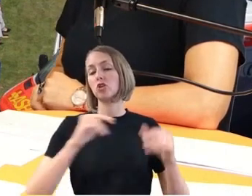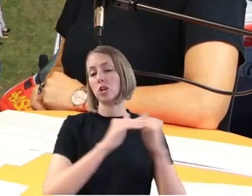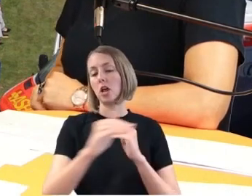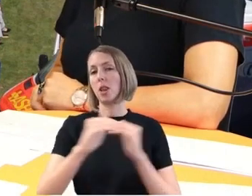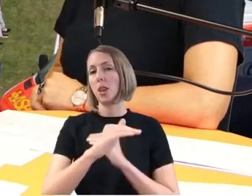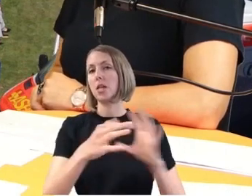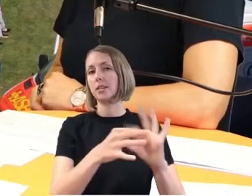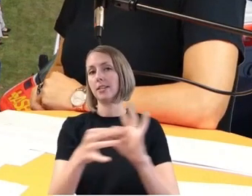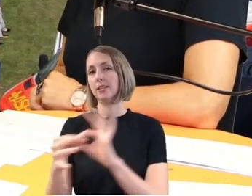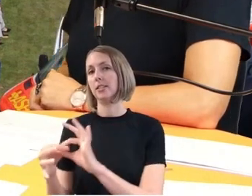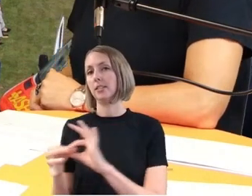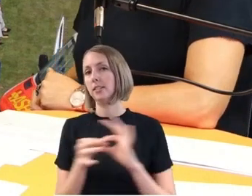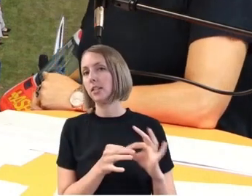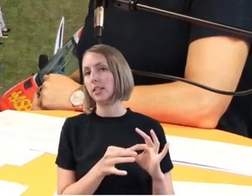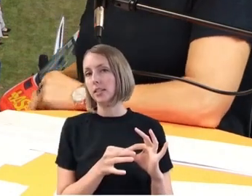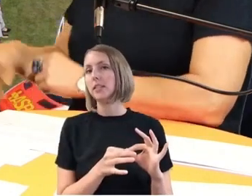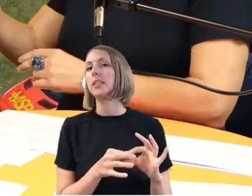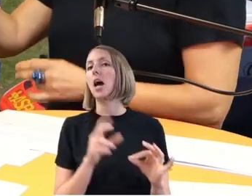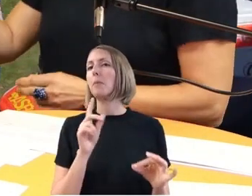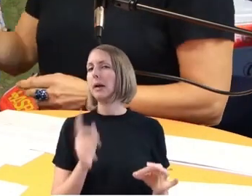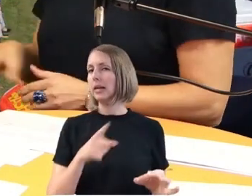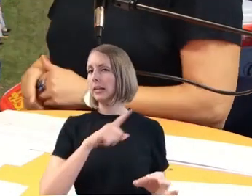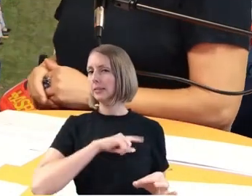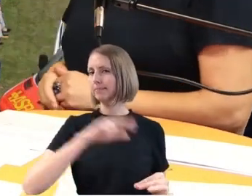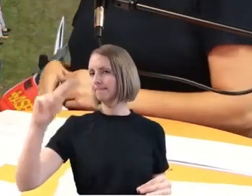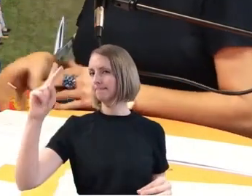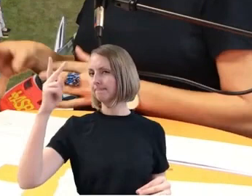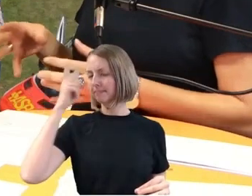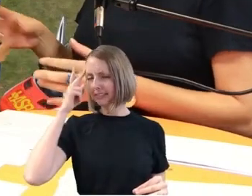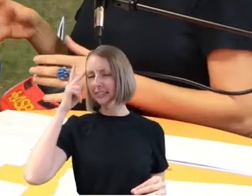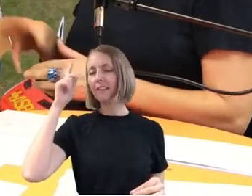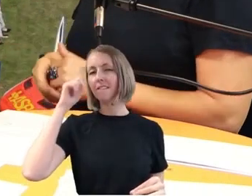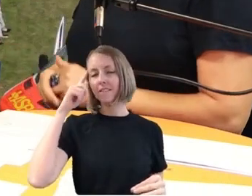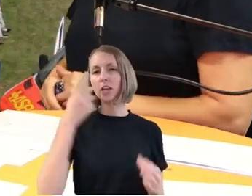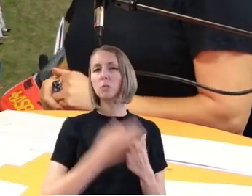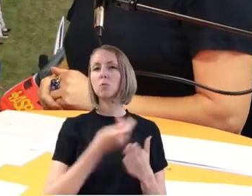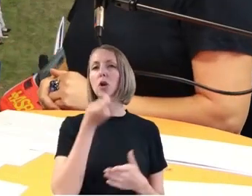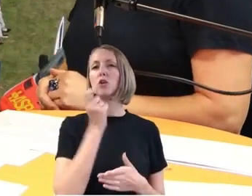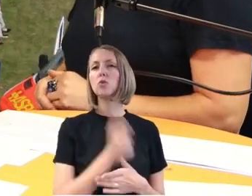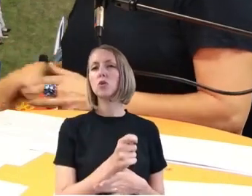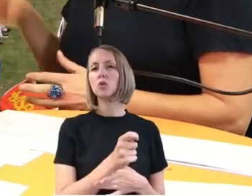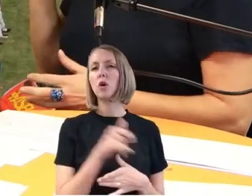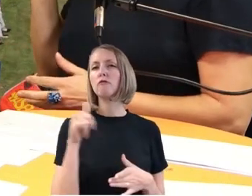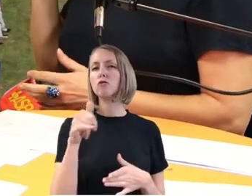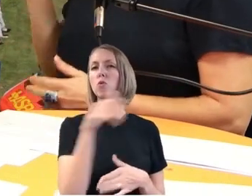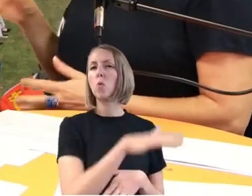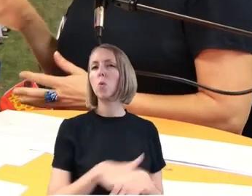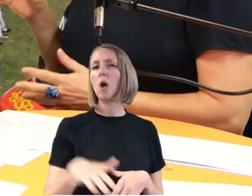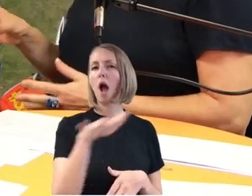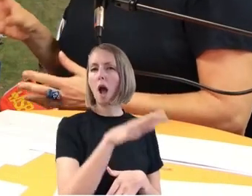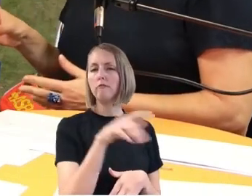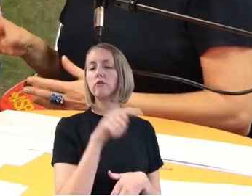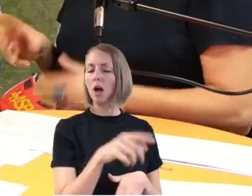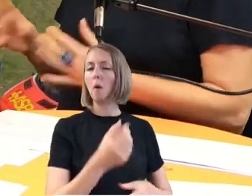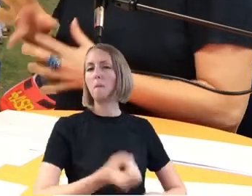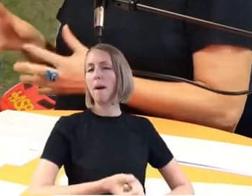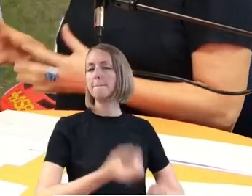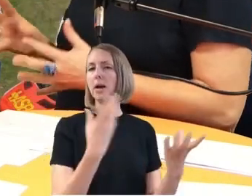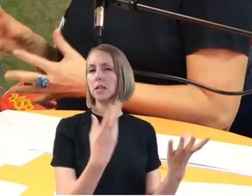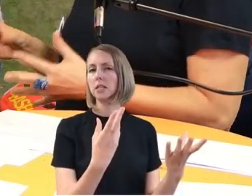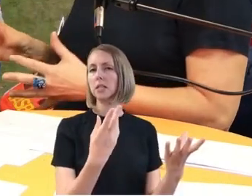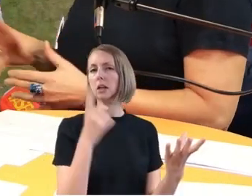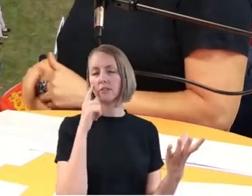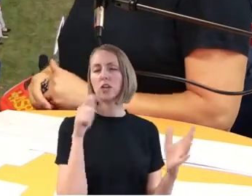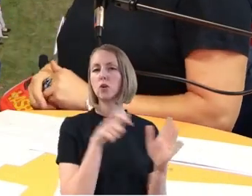man schon mal zum beispiel den düsseldorfer flughafen also auch landkreise mit einbezogen aber das ist eine entscheidung der länder das